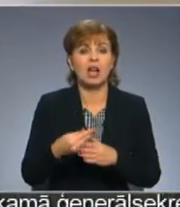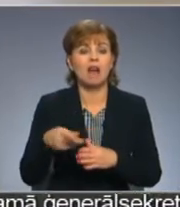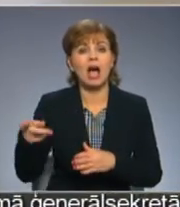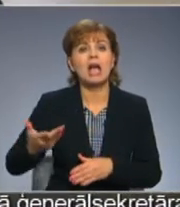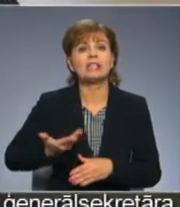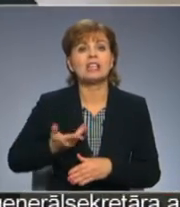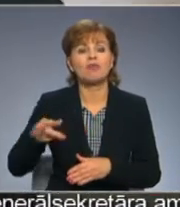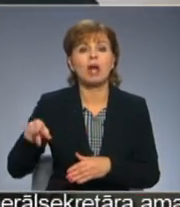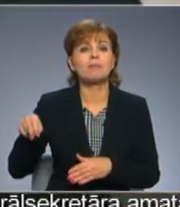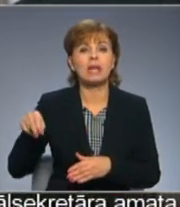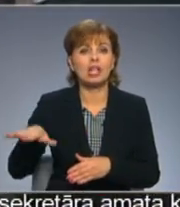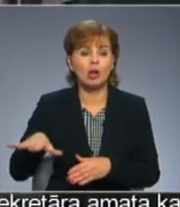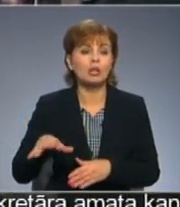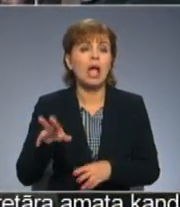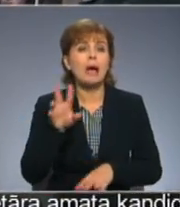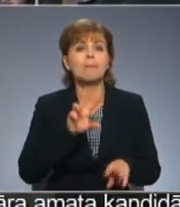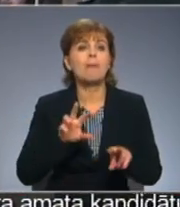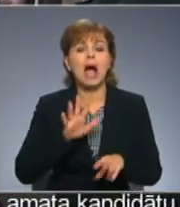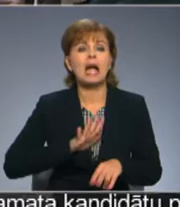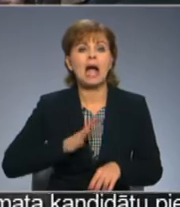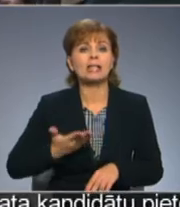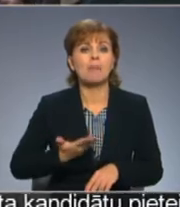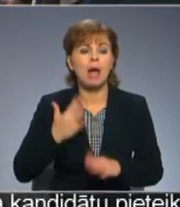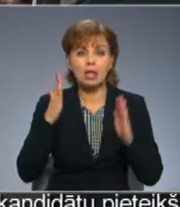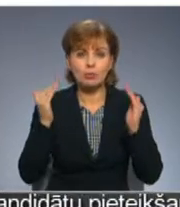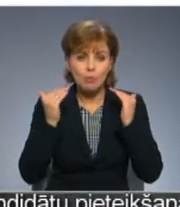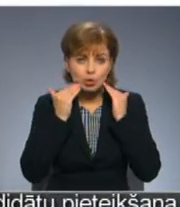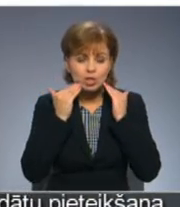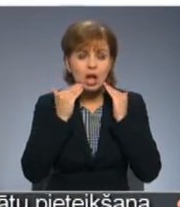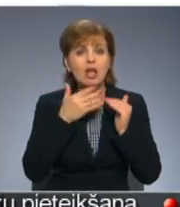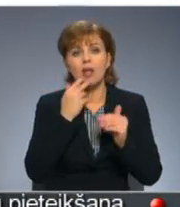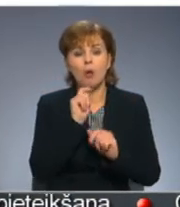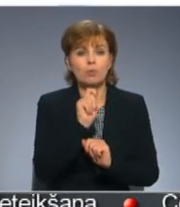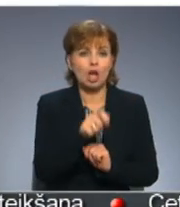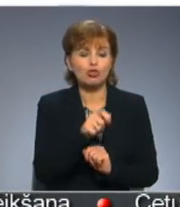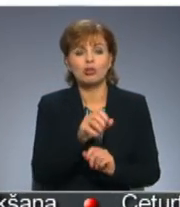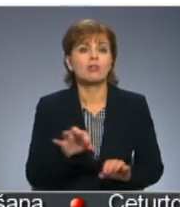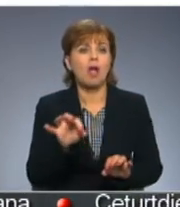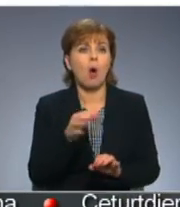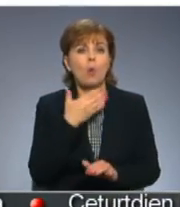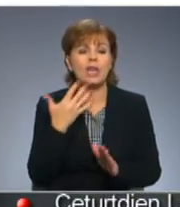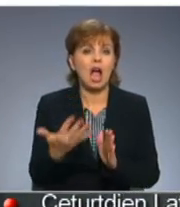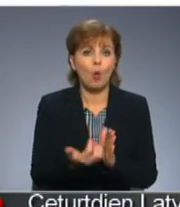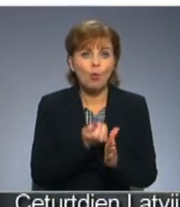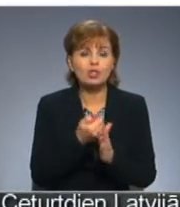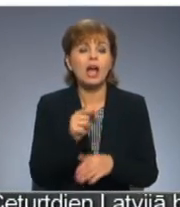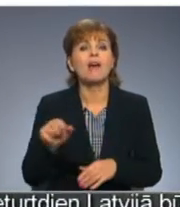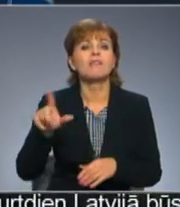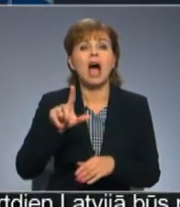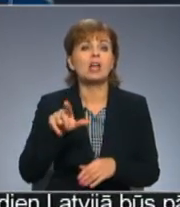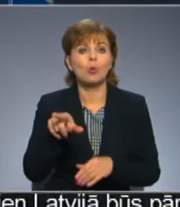zemē. Pagaidām patvērums nevienam no Vietnamas pilsoņiem nav piešķirts. Nav neviens ieguvis, jo viņam